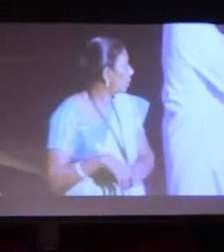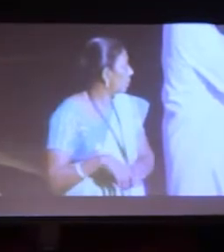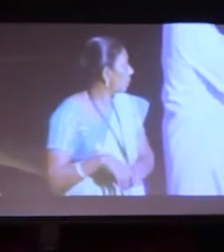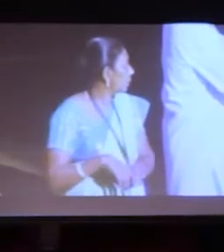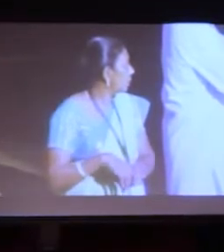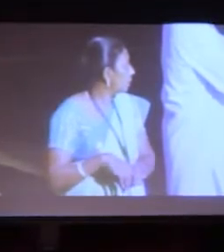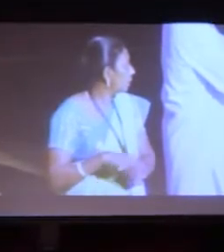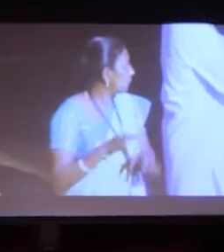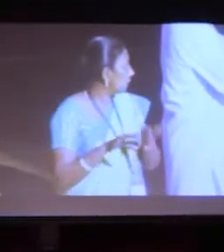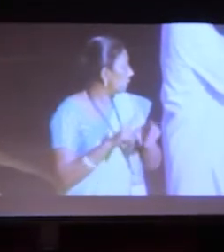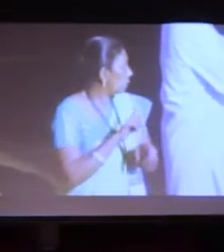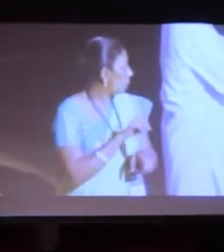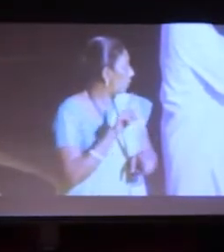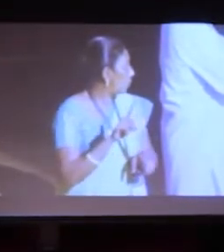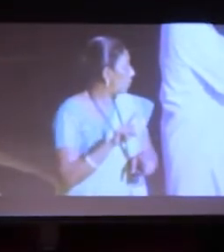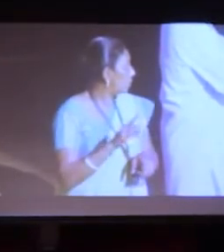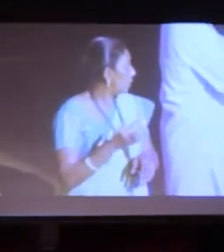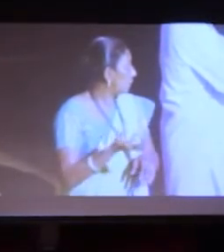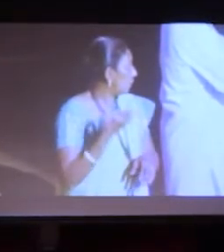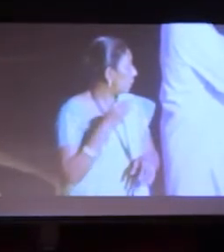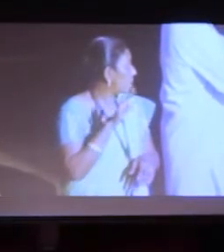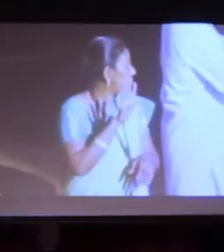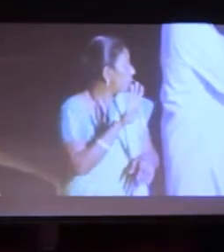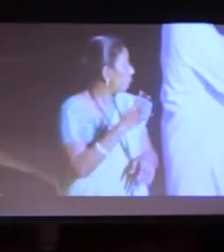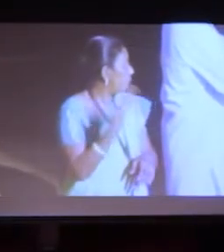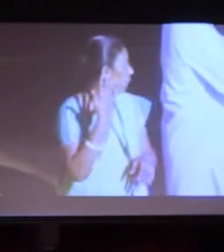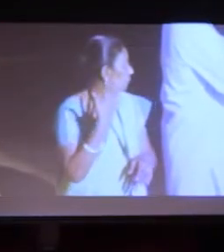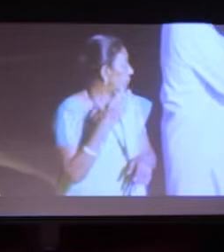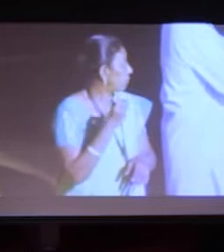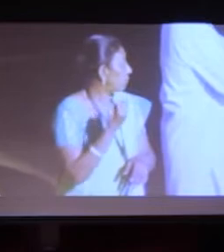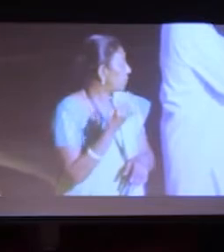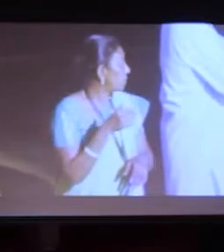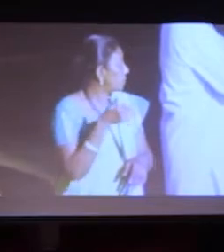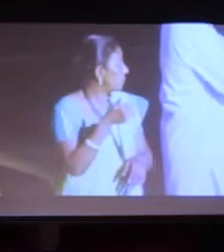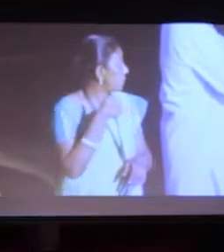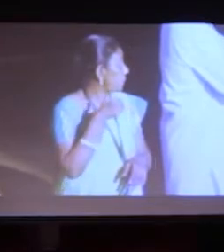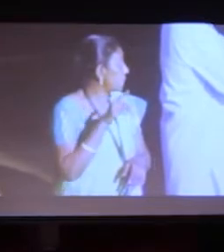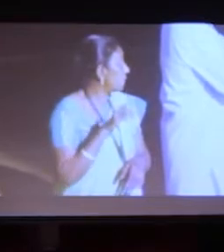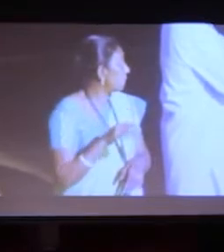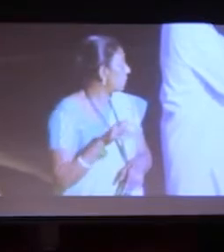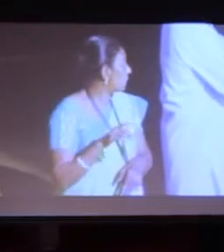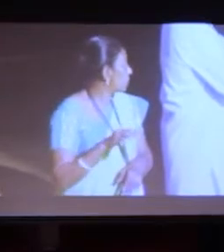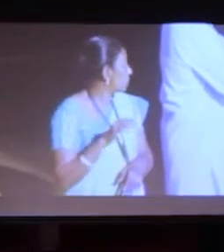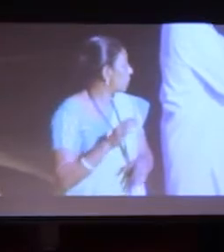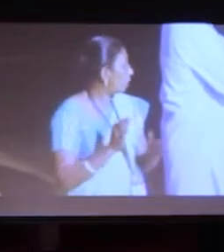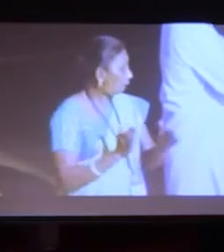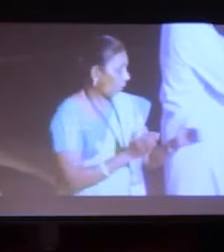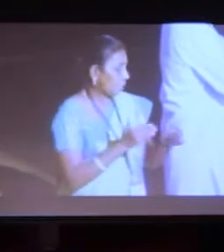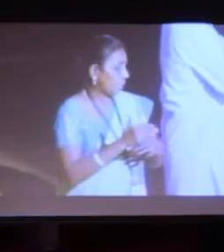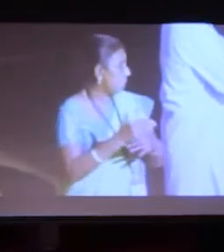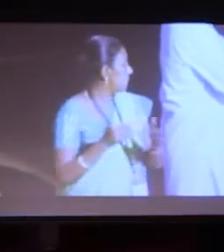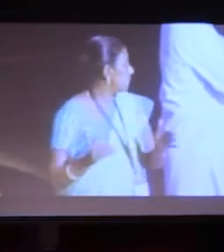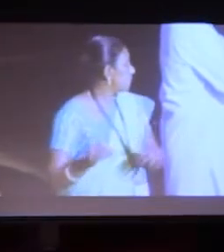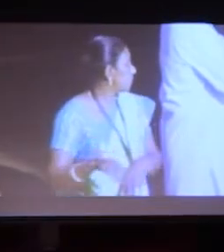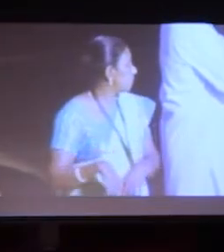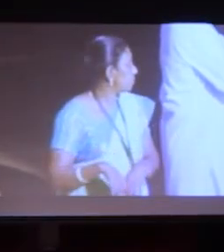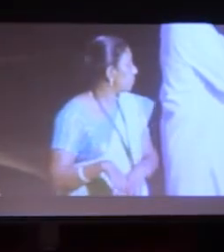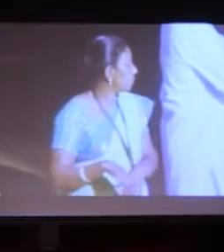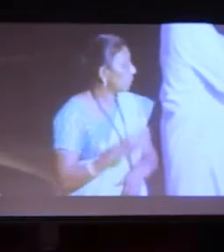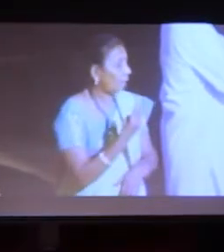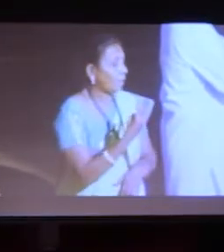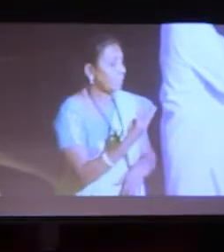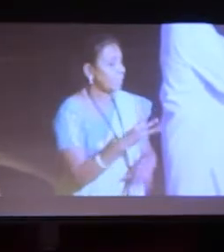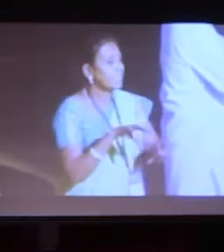എല്ലാരും 5 6 വെച്ച് 3 പാത്രത്തിലോട്ട് സെപ്പറേറ്റ് ചെയ്യണം എല്ലായിട്ടും.